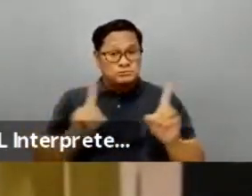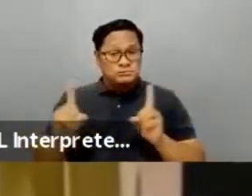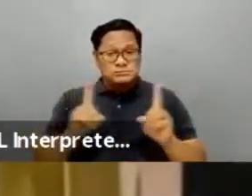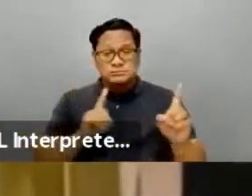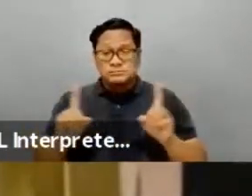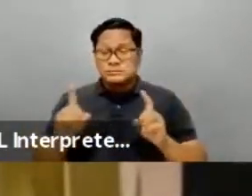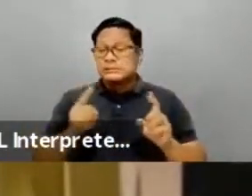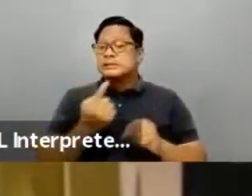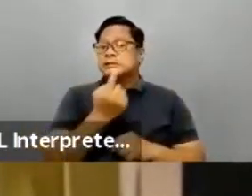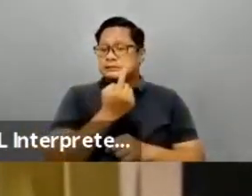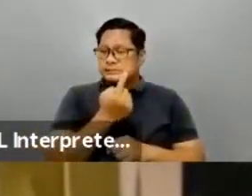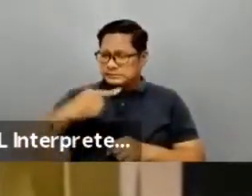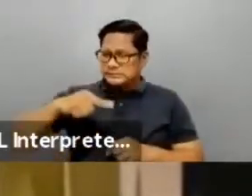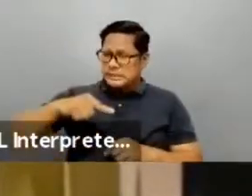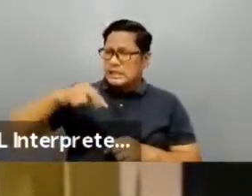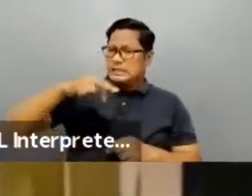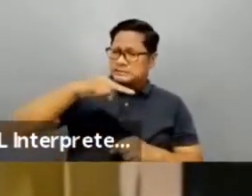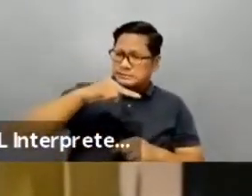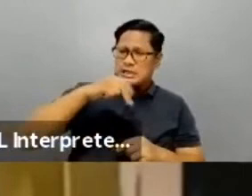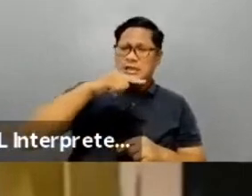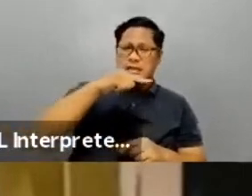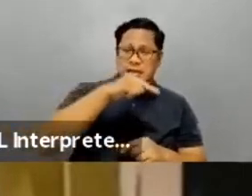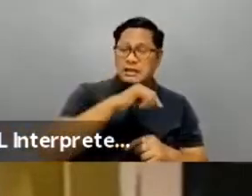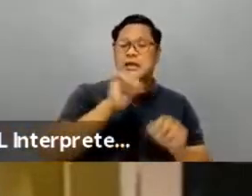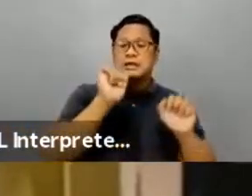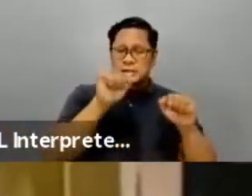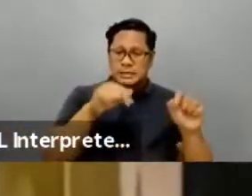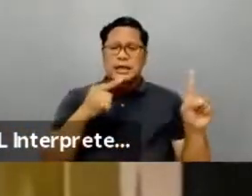isa-isang hakbang lamang at ika'y